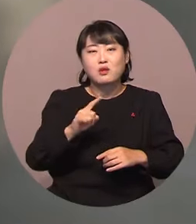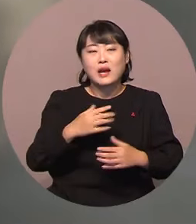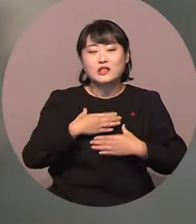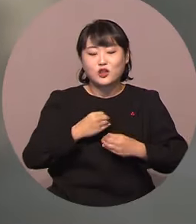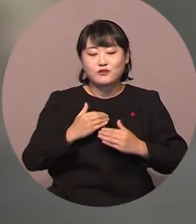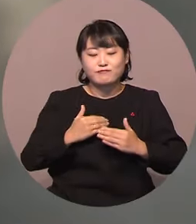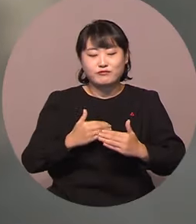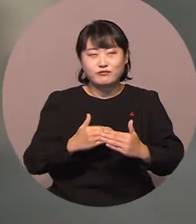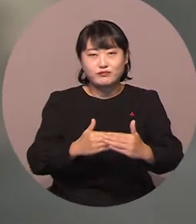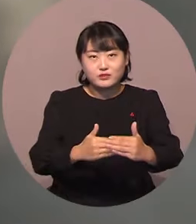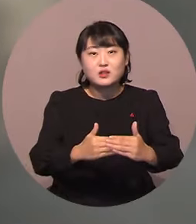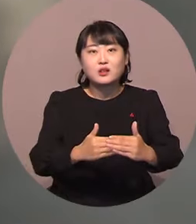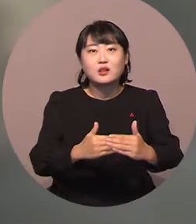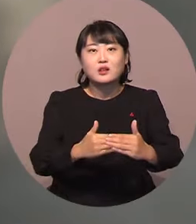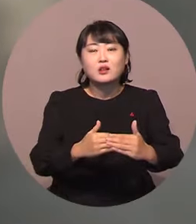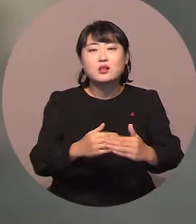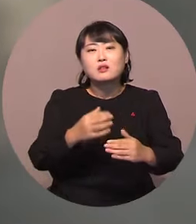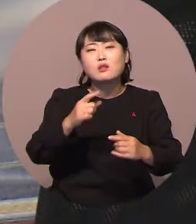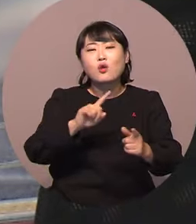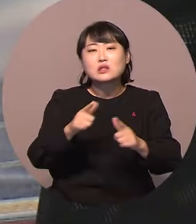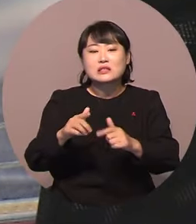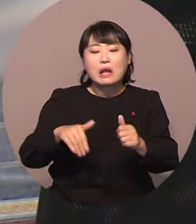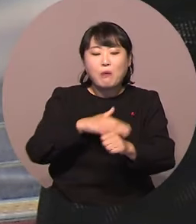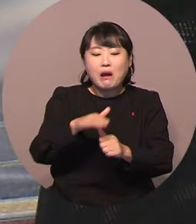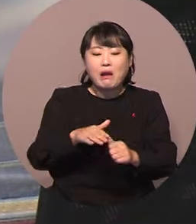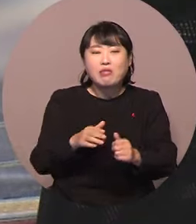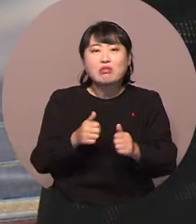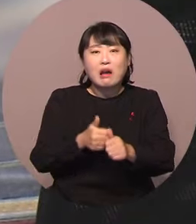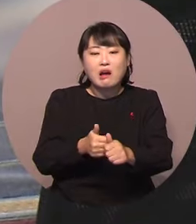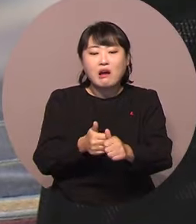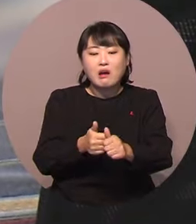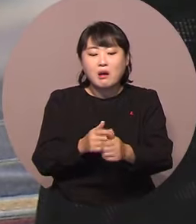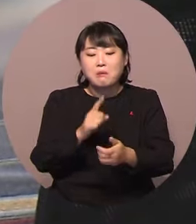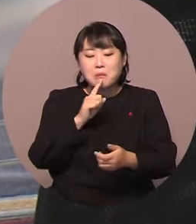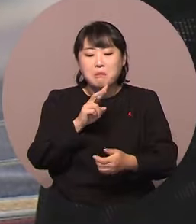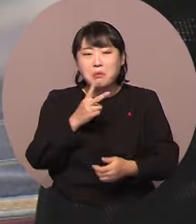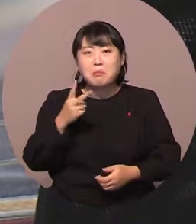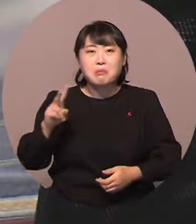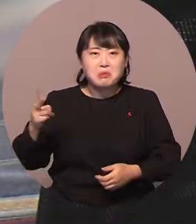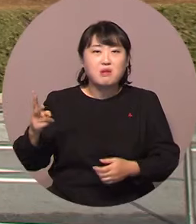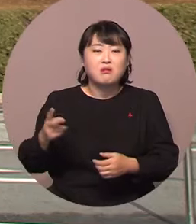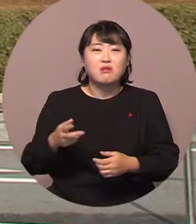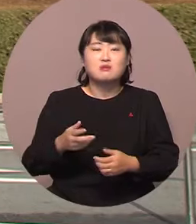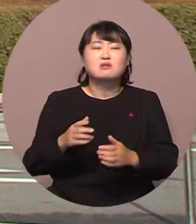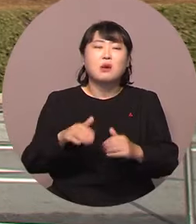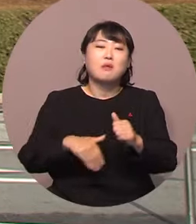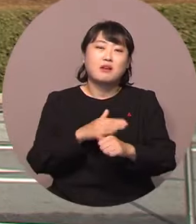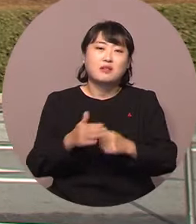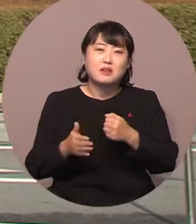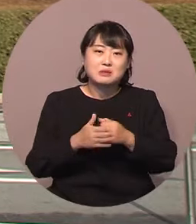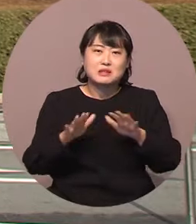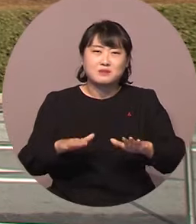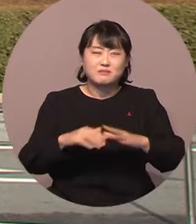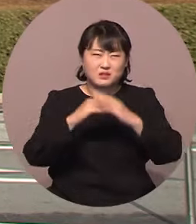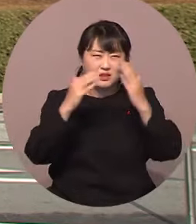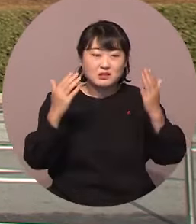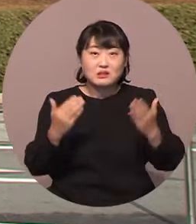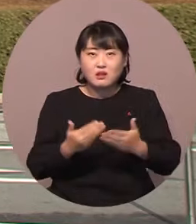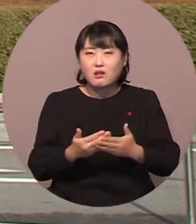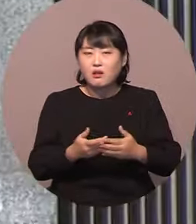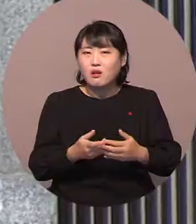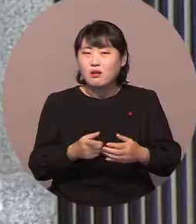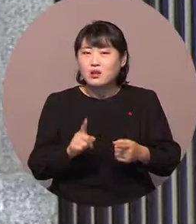사업과 인력 관리를 그때그때 상황에 따라 주먹구구식으로 해온 전력이 드러난만큼 지금 전체 강제 이전